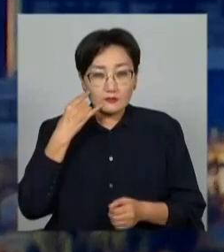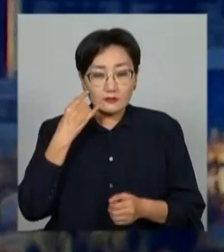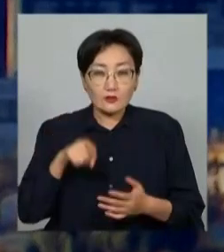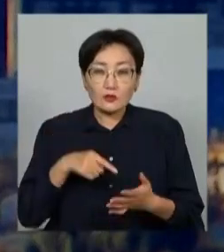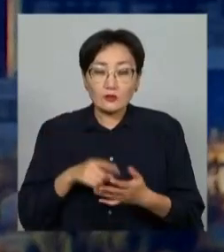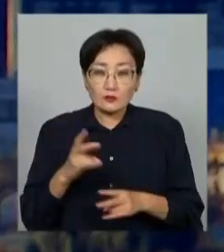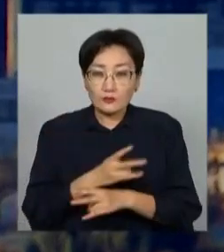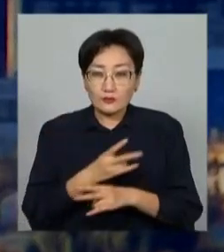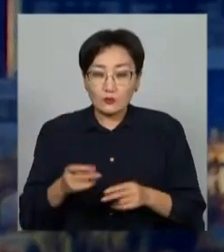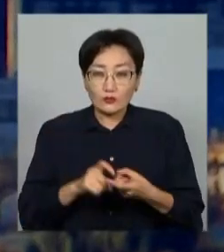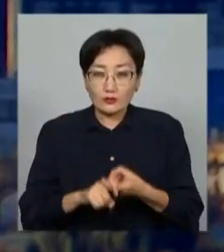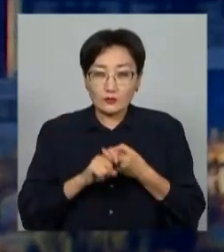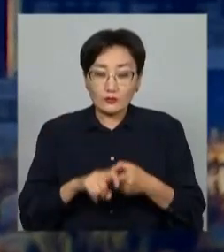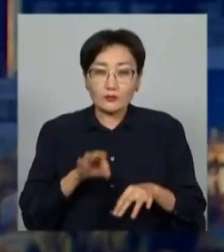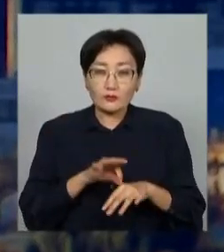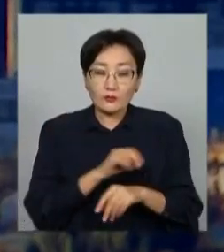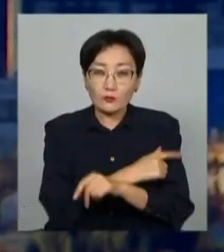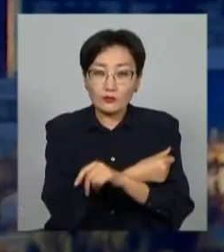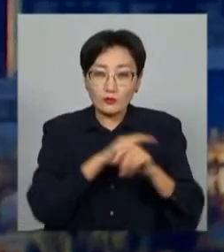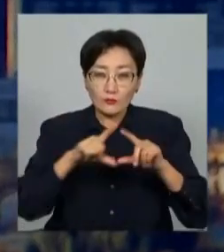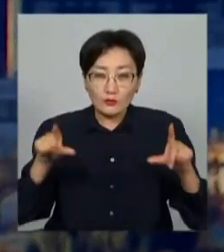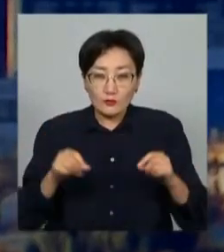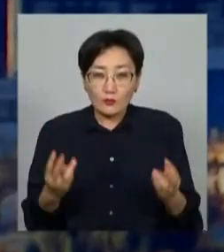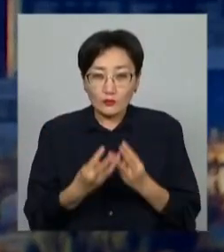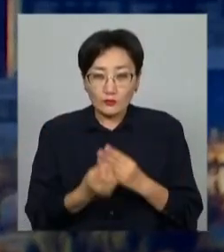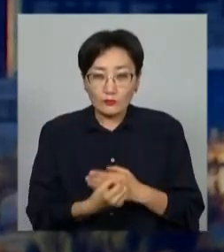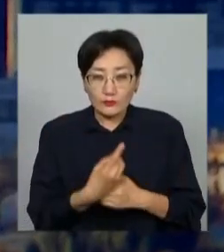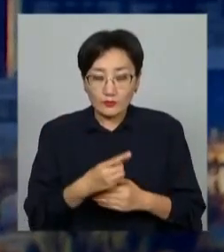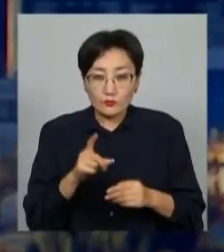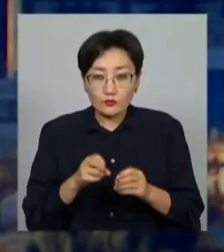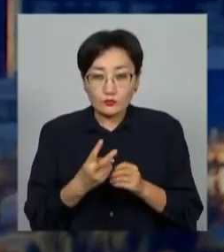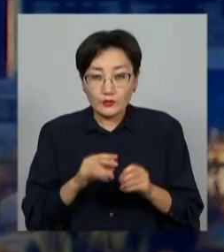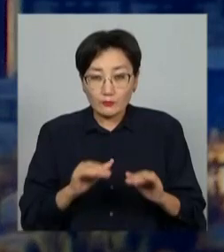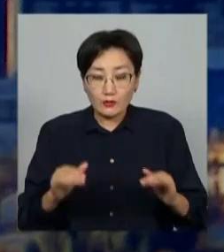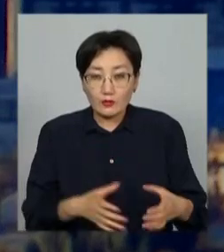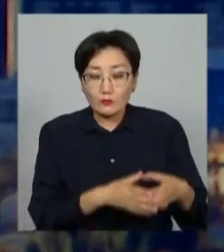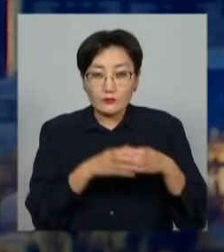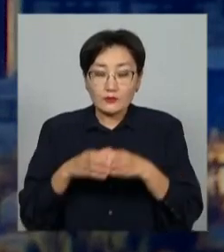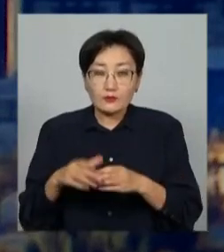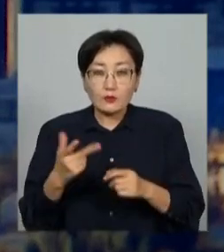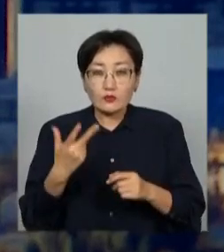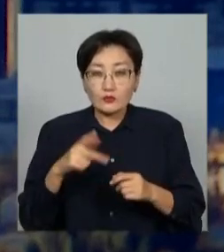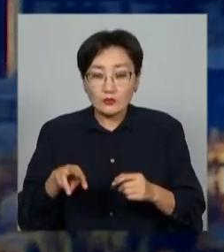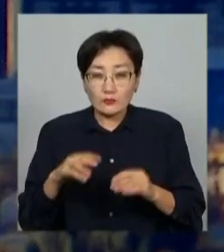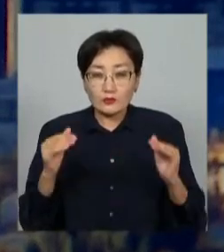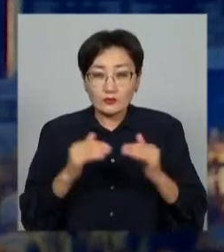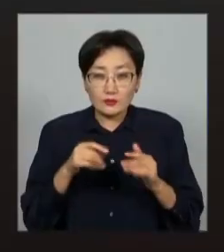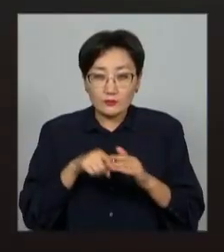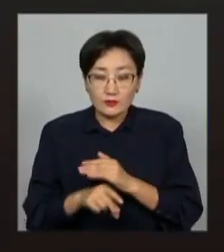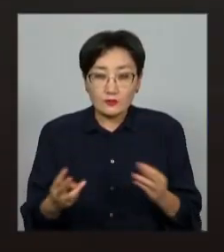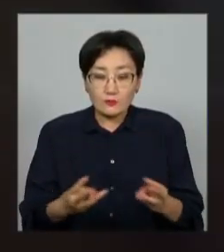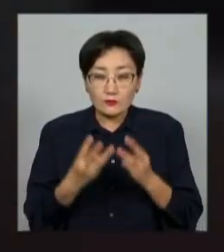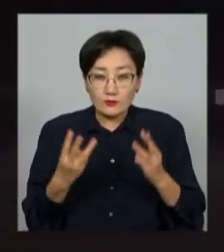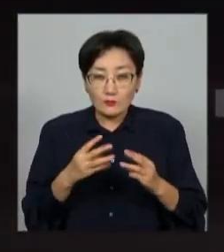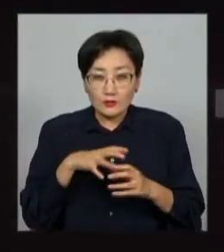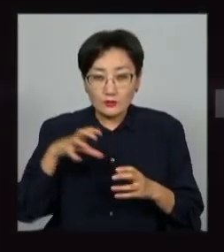Павлодарда түн ортасында жұқпалы аурулар ауруханасынан өрт шығып, 112 бала эвакуацияланды. Түнгі сағат 3:30 шамасында ғимаратты шарпыған